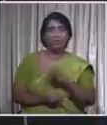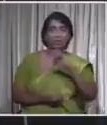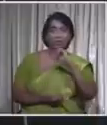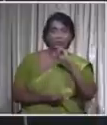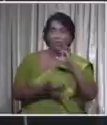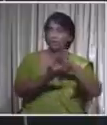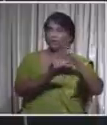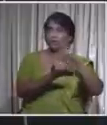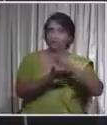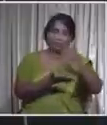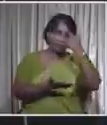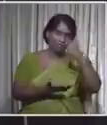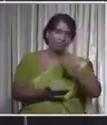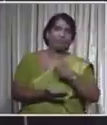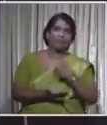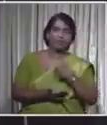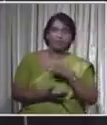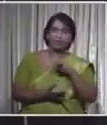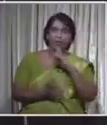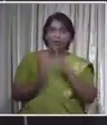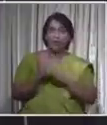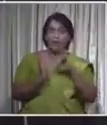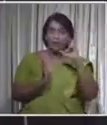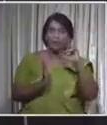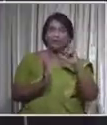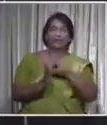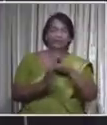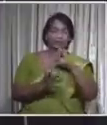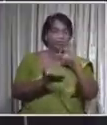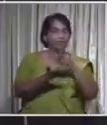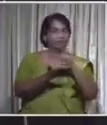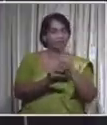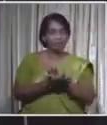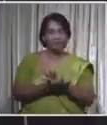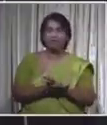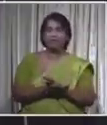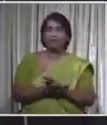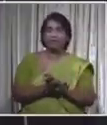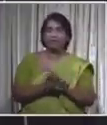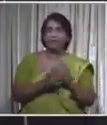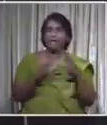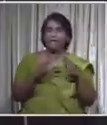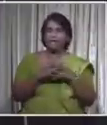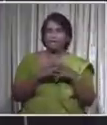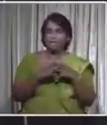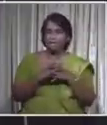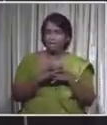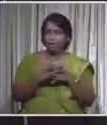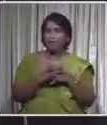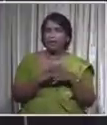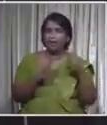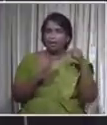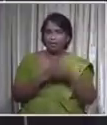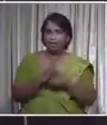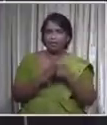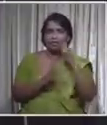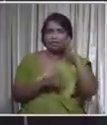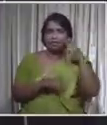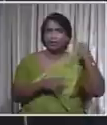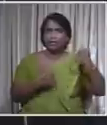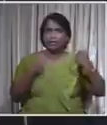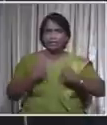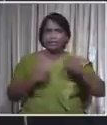දැම්මා. මෑජිස්ත්‍රාත් උසාවි දැම්මා. අර විමල රත්න කියලා දකුණු විනි එක වයිස් චෙයාර්මන් කරා